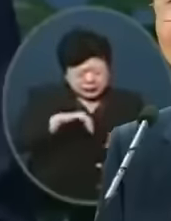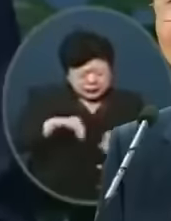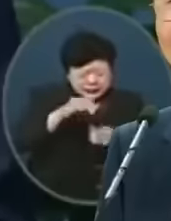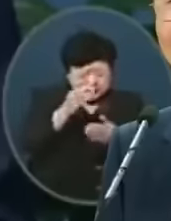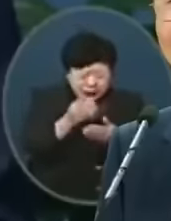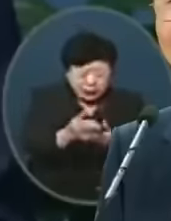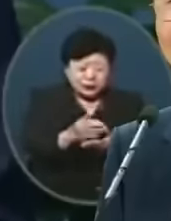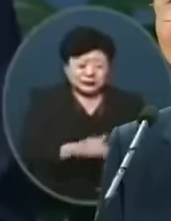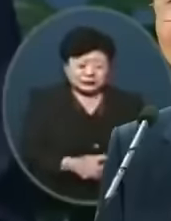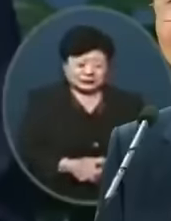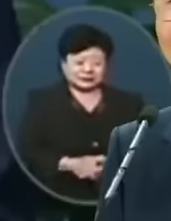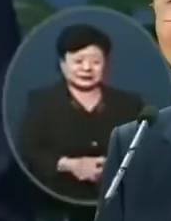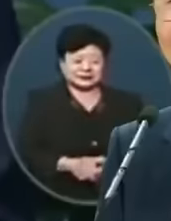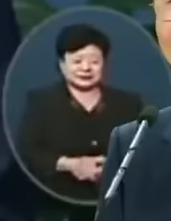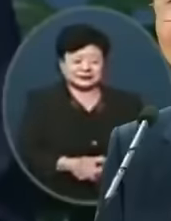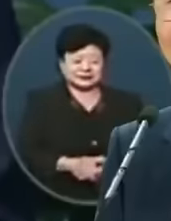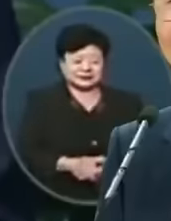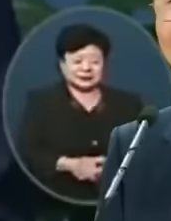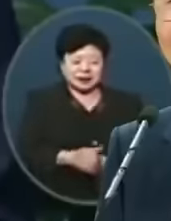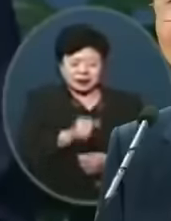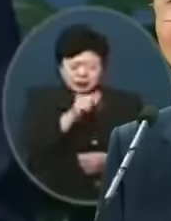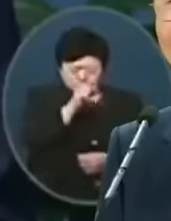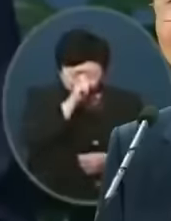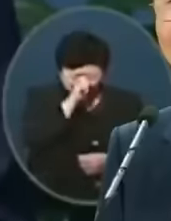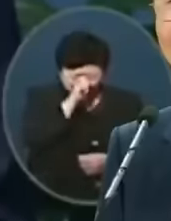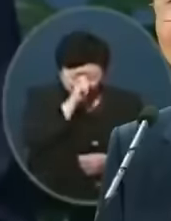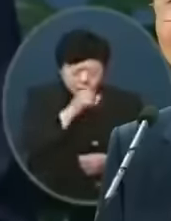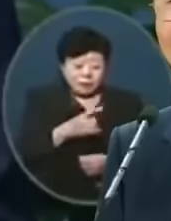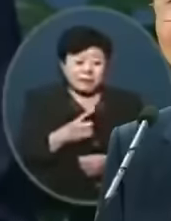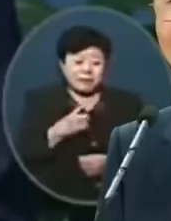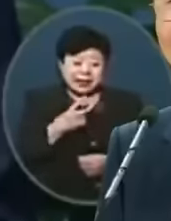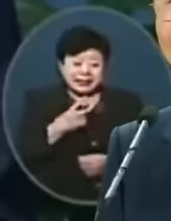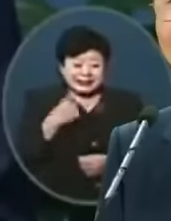생각하려면 얼마든지 나쁜 것을 들추어 생각할 수 있습니다. 그러나